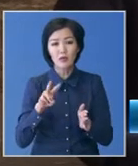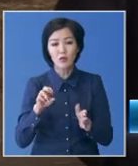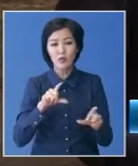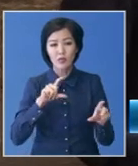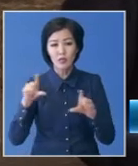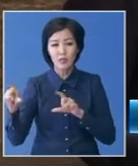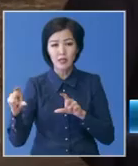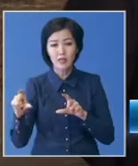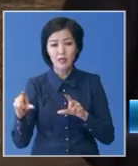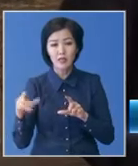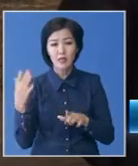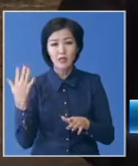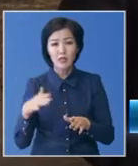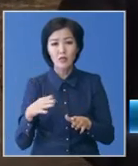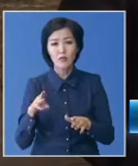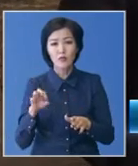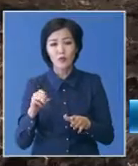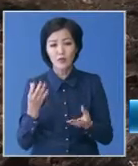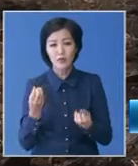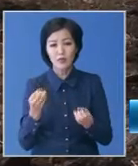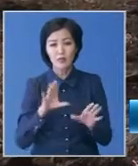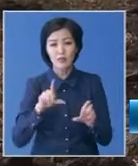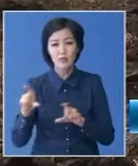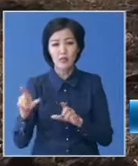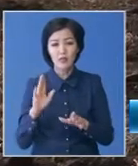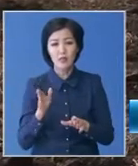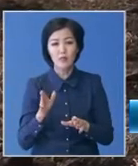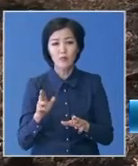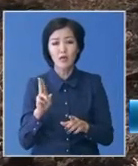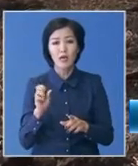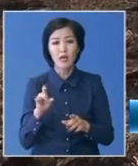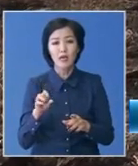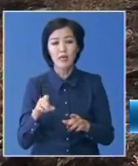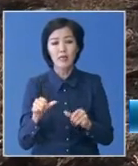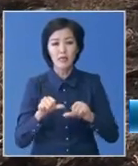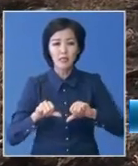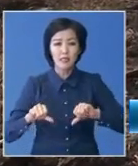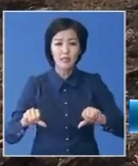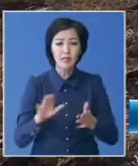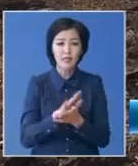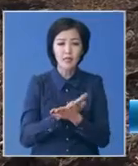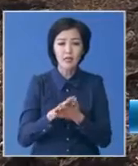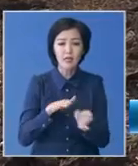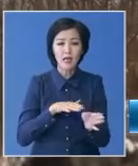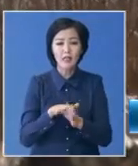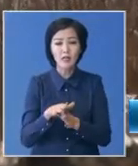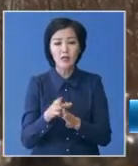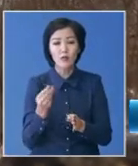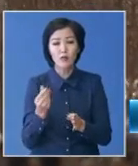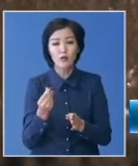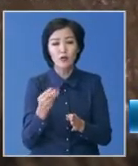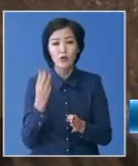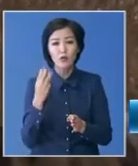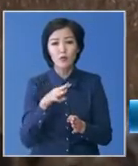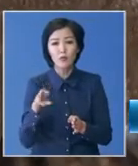әлі нәрадан бір 50 тоннадай шығады деген ойымыз бар. Қаратал ауданы бойынша санитарлық тазалық жұмыстарын атқаруға аудан бюджетінен 3 миллион